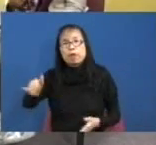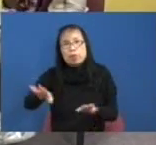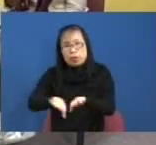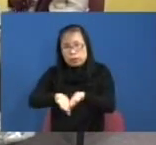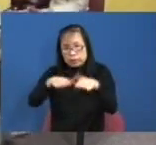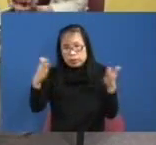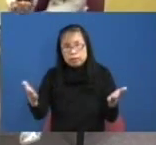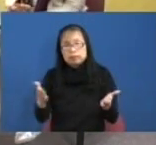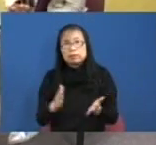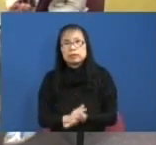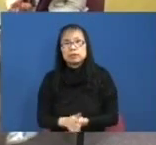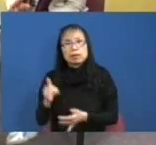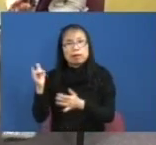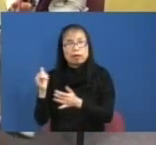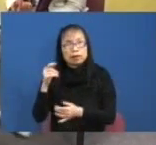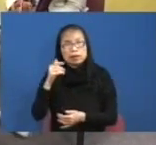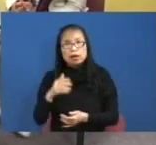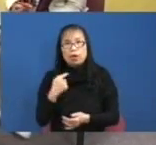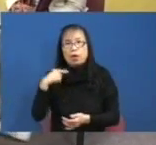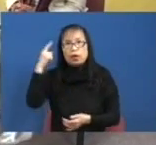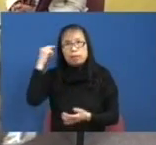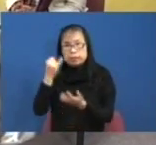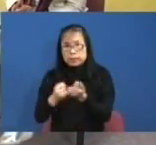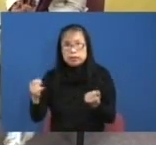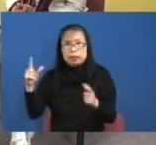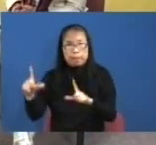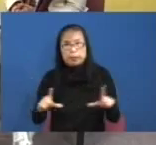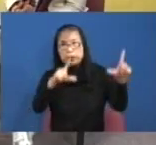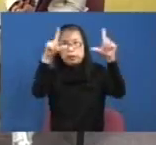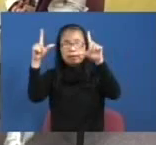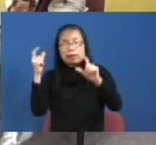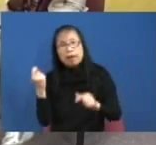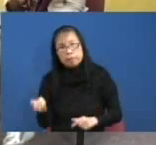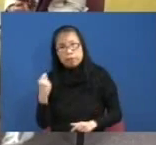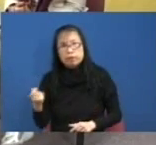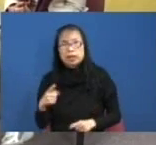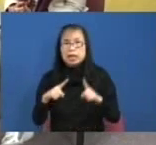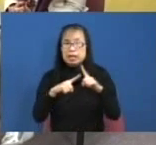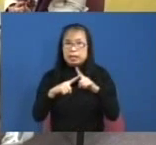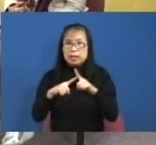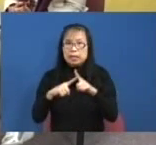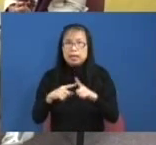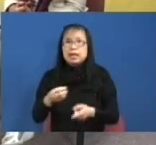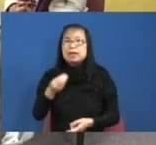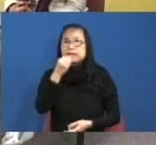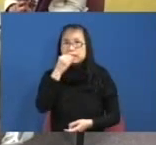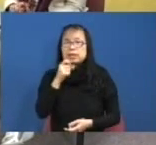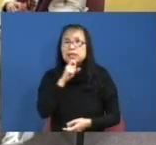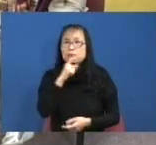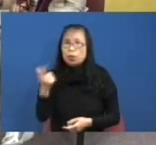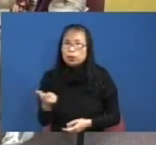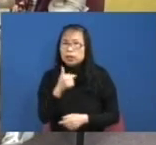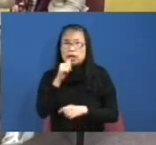即係最原始個方案就係即係我諗即係生活簡樸啲啦。係 咯， 個人就 食多啲有機食品啦。 係咯，